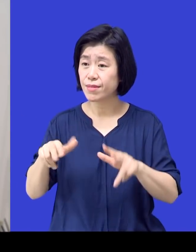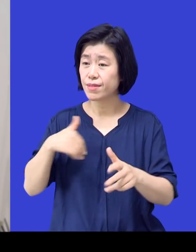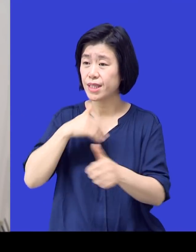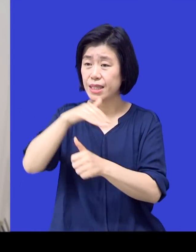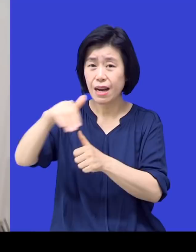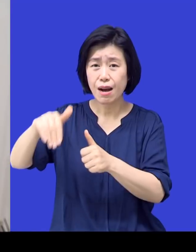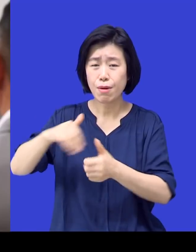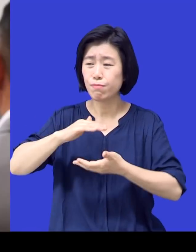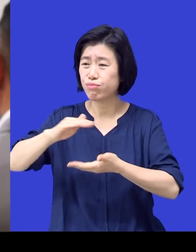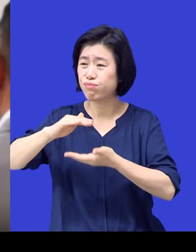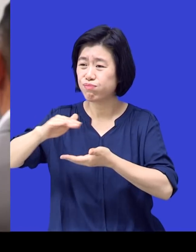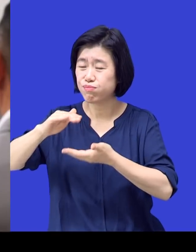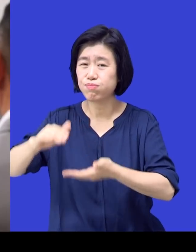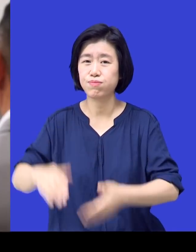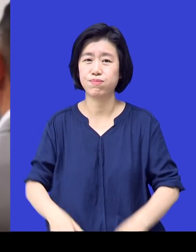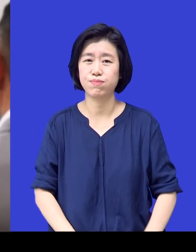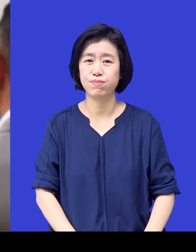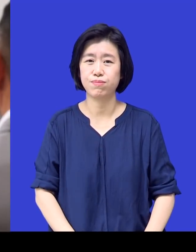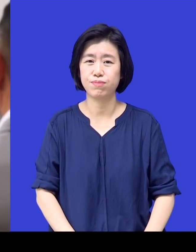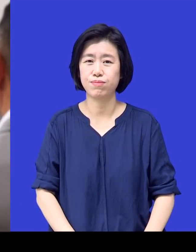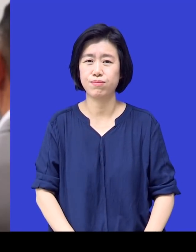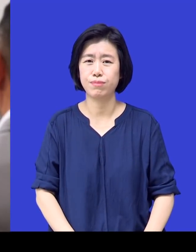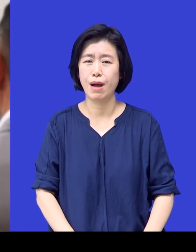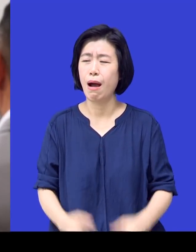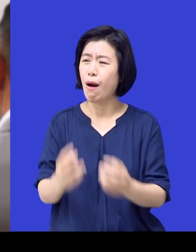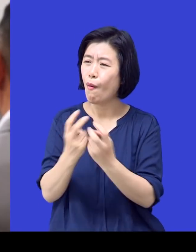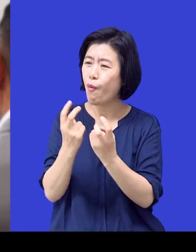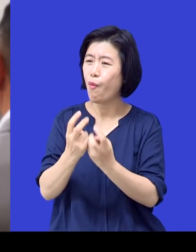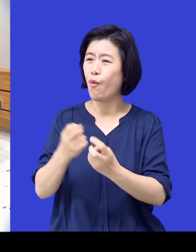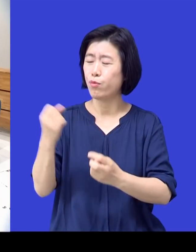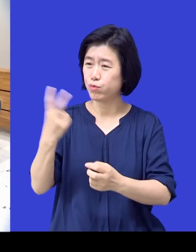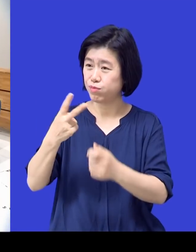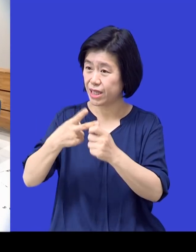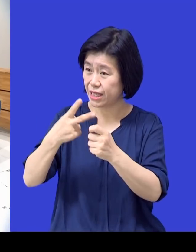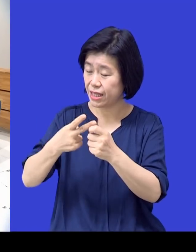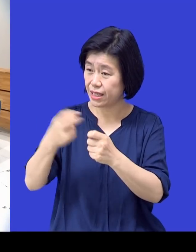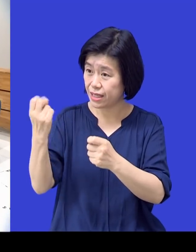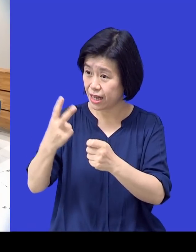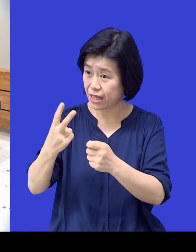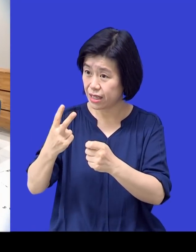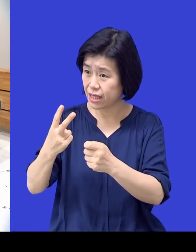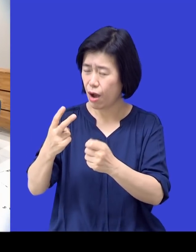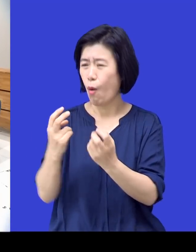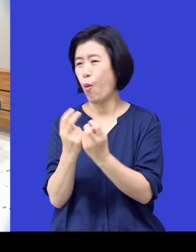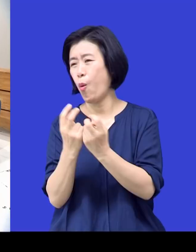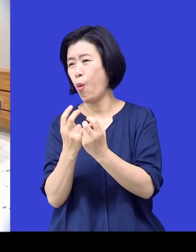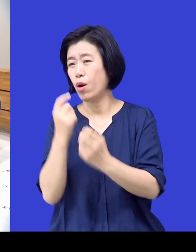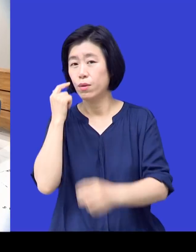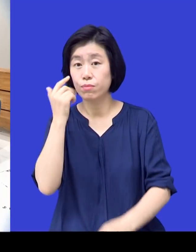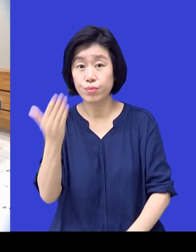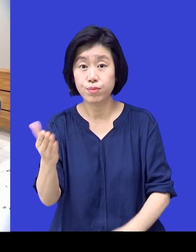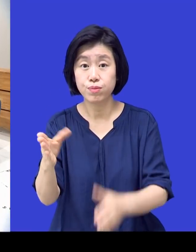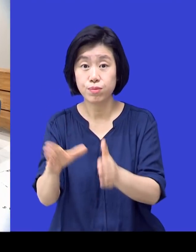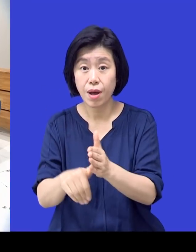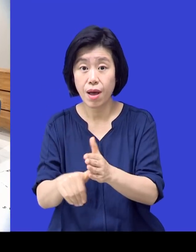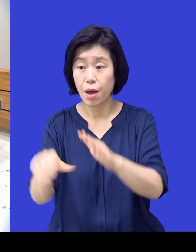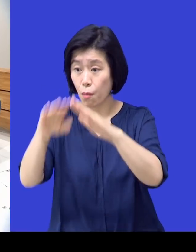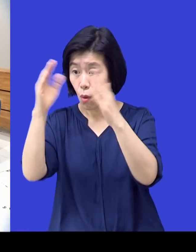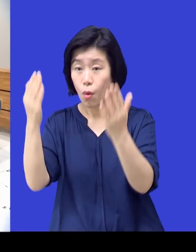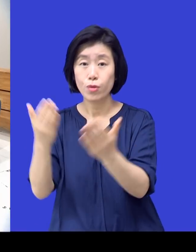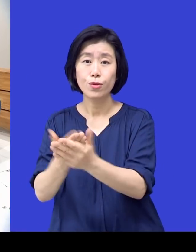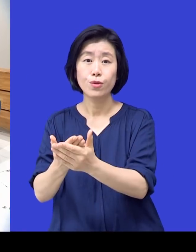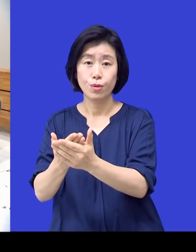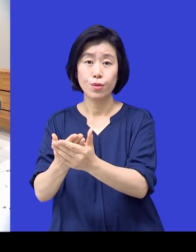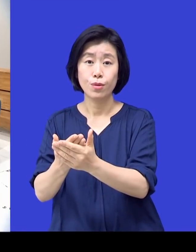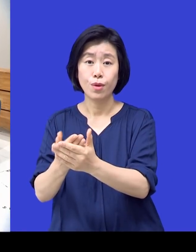뭐 의료 사고도 났고 같은 교수가 한다는데 이거 해야 됩니까? 이러면 다 하지 진짜 말라고. 하나같이 다 전부 하지 말라고. 하지 마세요 그랬어요. 네. 그 말